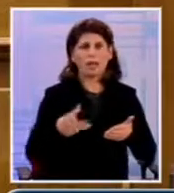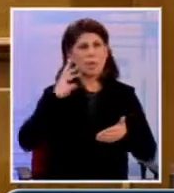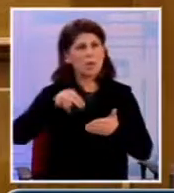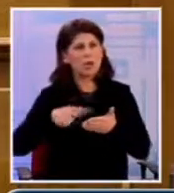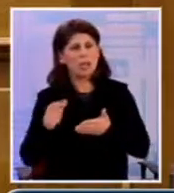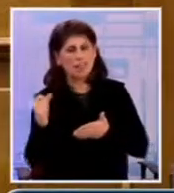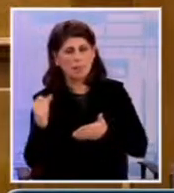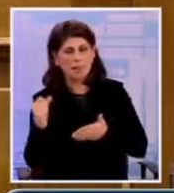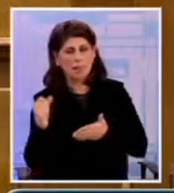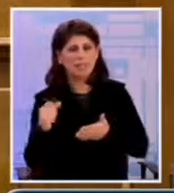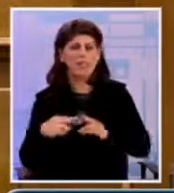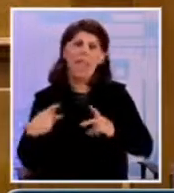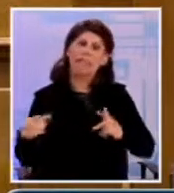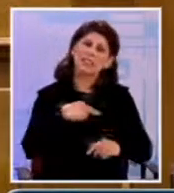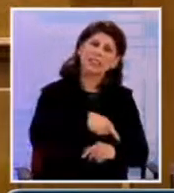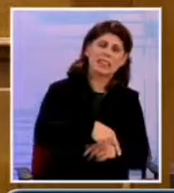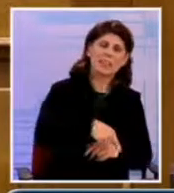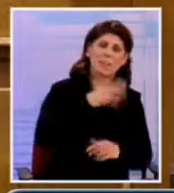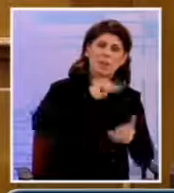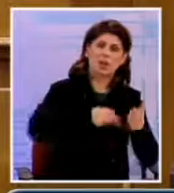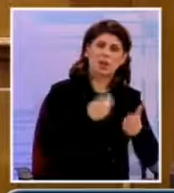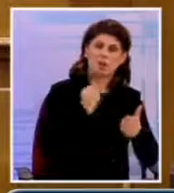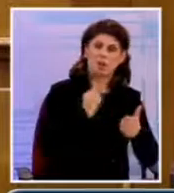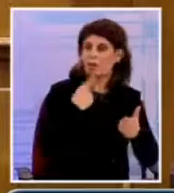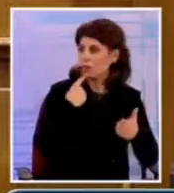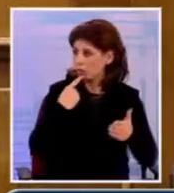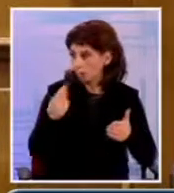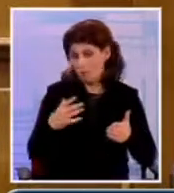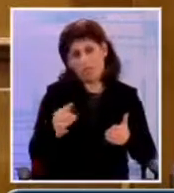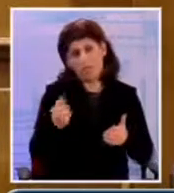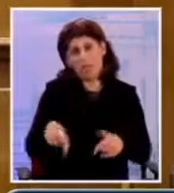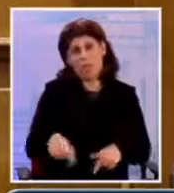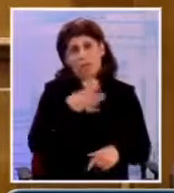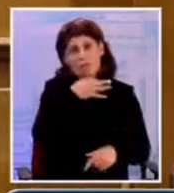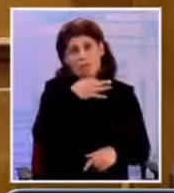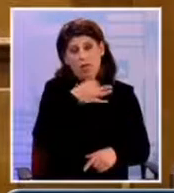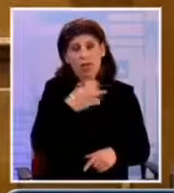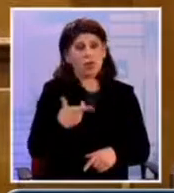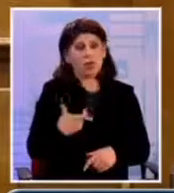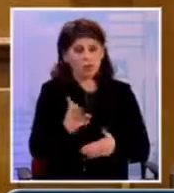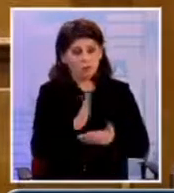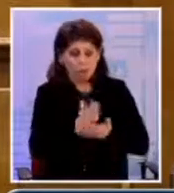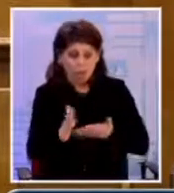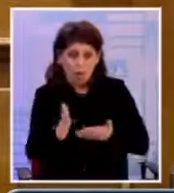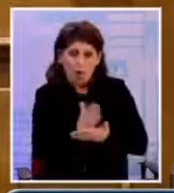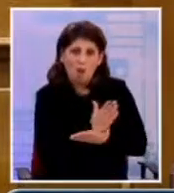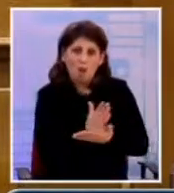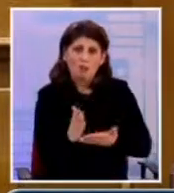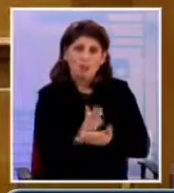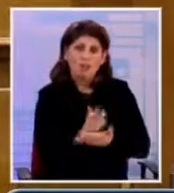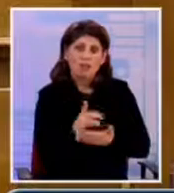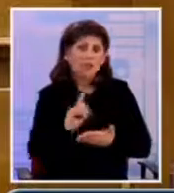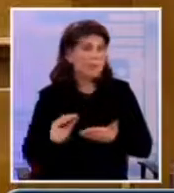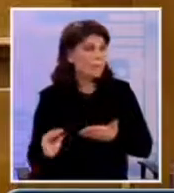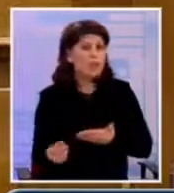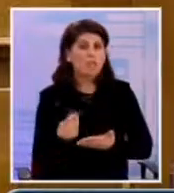μνημονιακές δυνάμεις και αντιμνημονιακές δυνάμεις. Να του πω με την ευκαιρία αυτή ότι ο διχασμός δεν